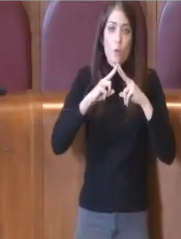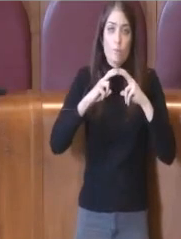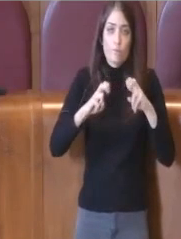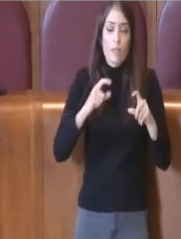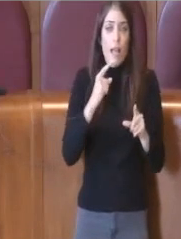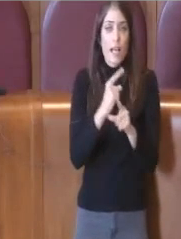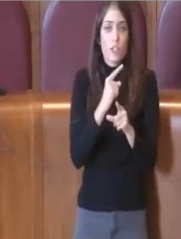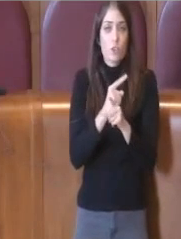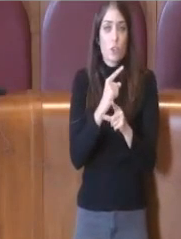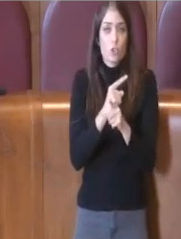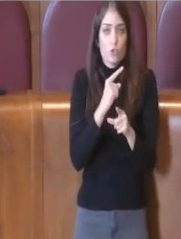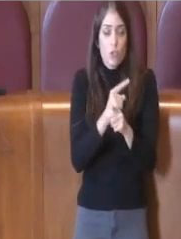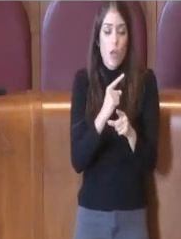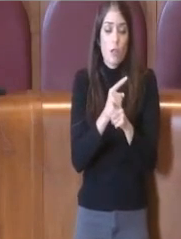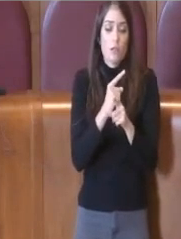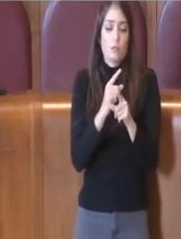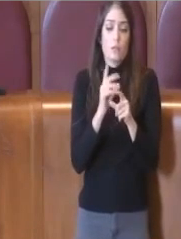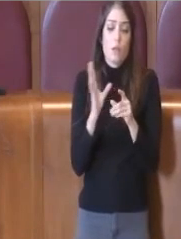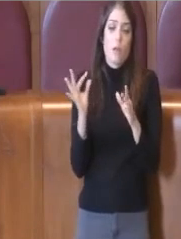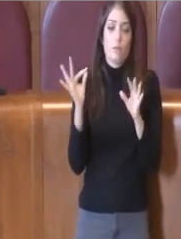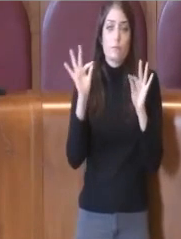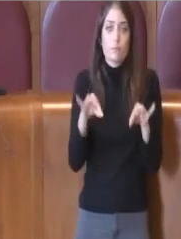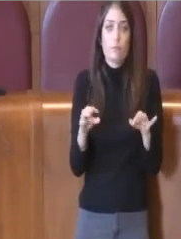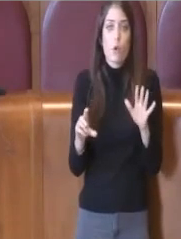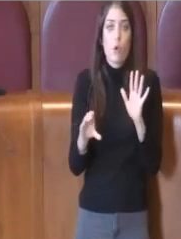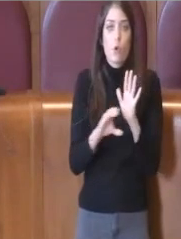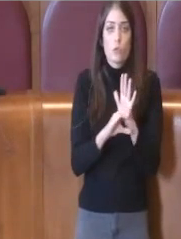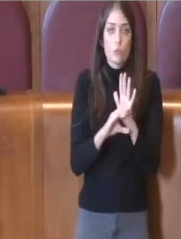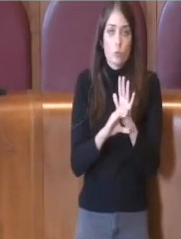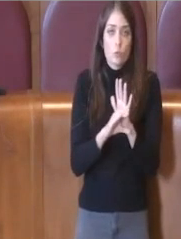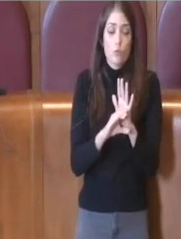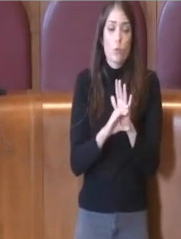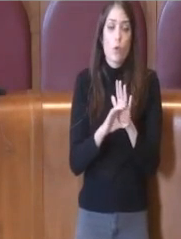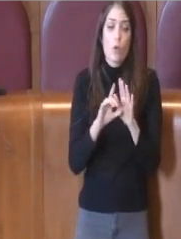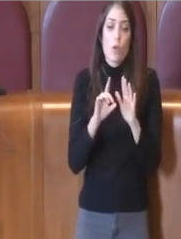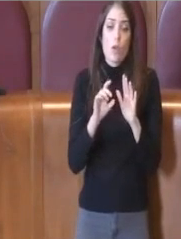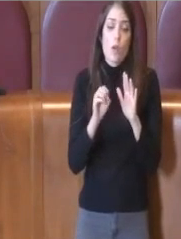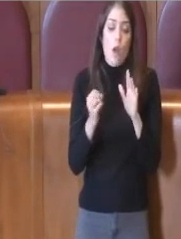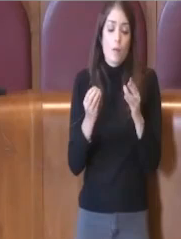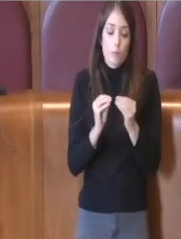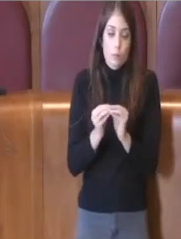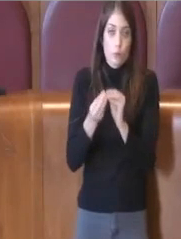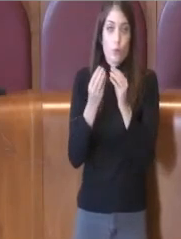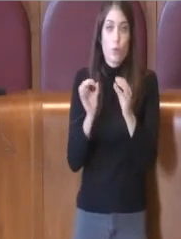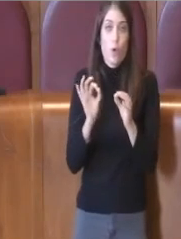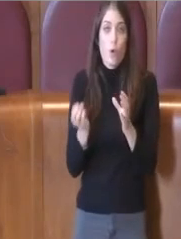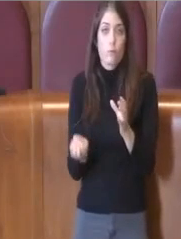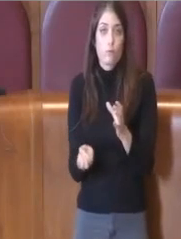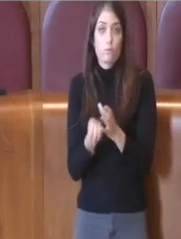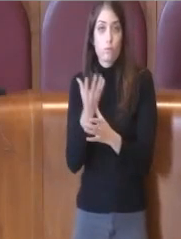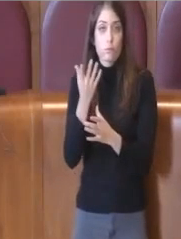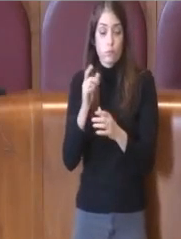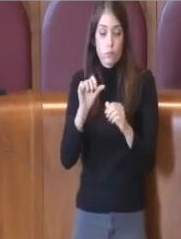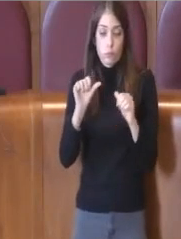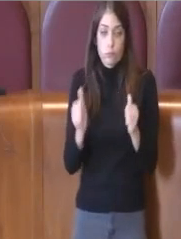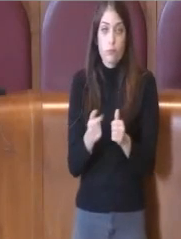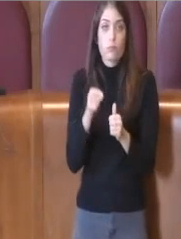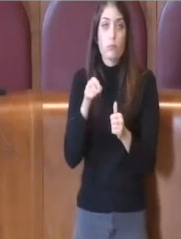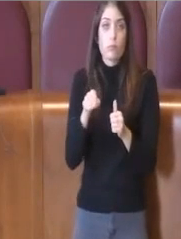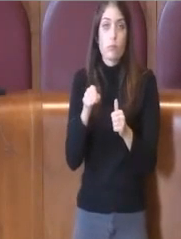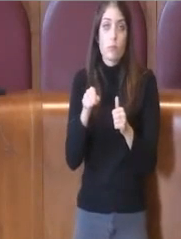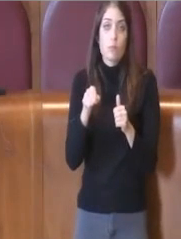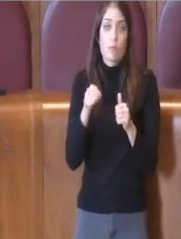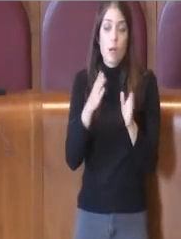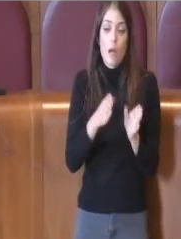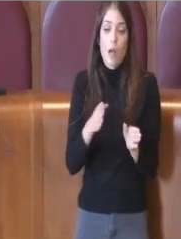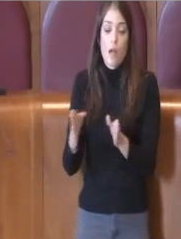che ha portato alla costituzione o quantomeno alla formazione di una categoria, di un tertium genus di categorie di